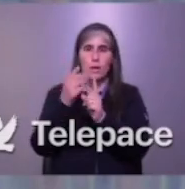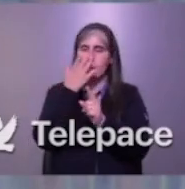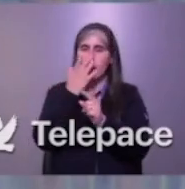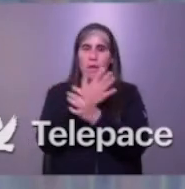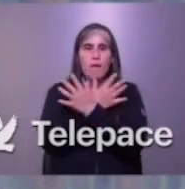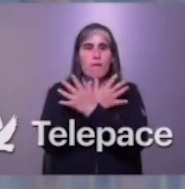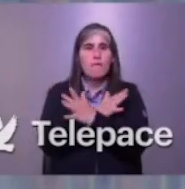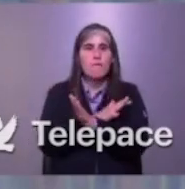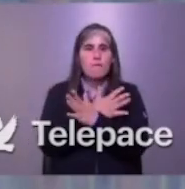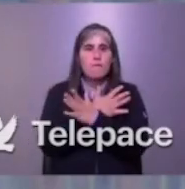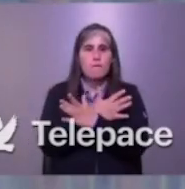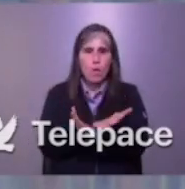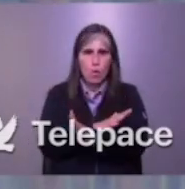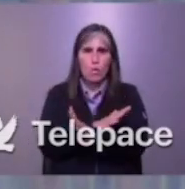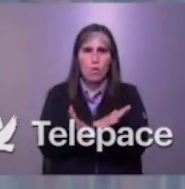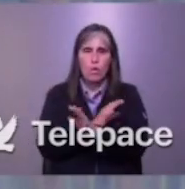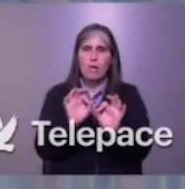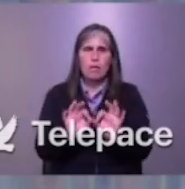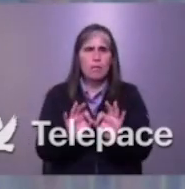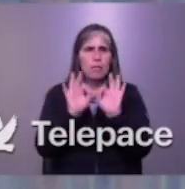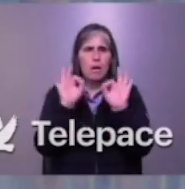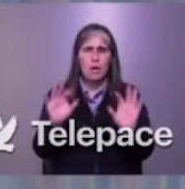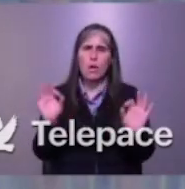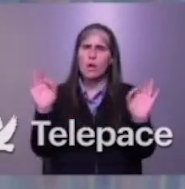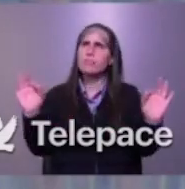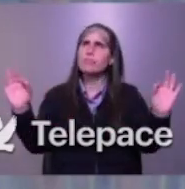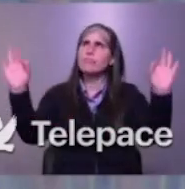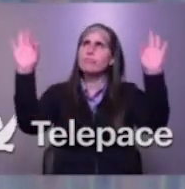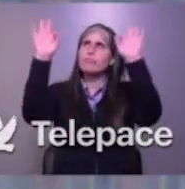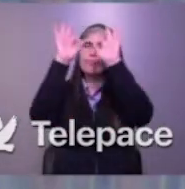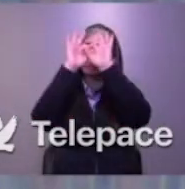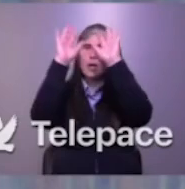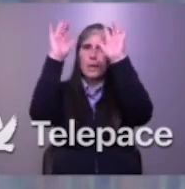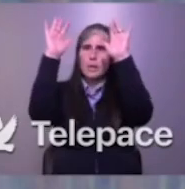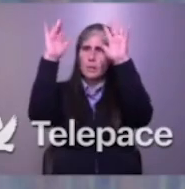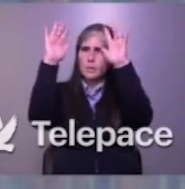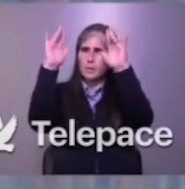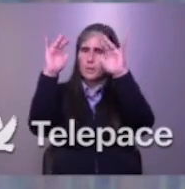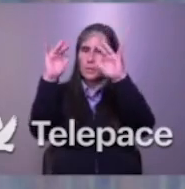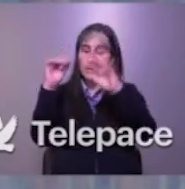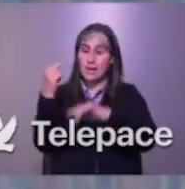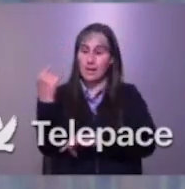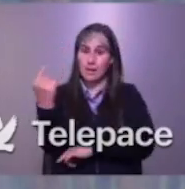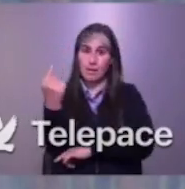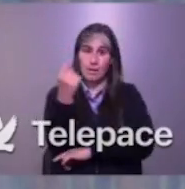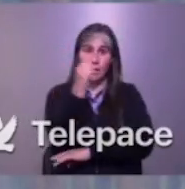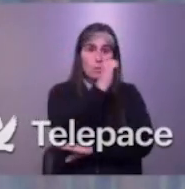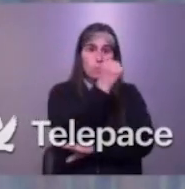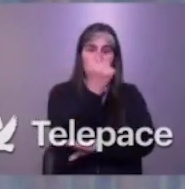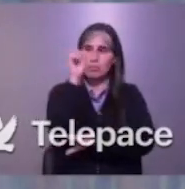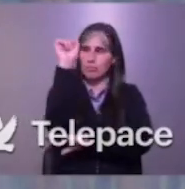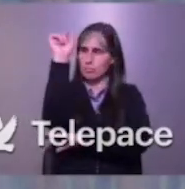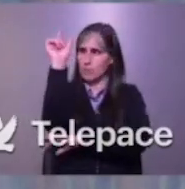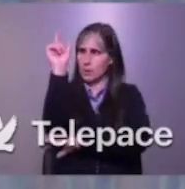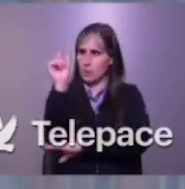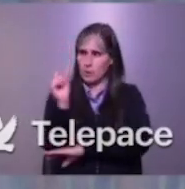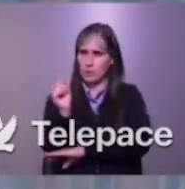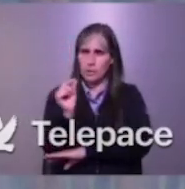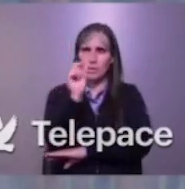Apparvero loro lingue come di fuoco che si dividevano e si posarono su ciascuno di loro.